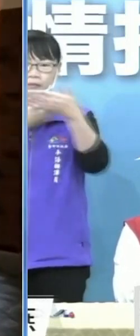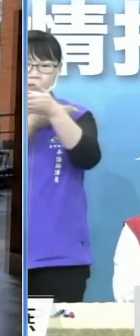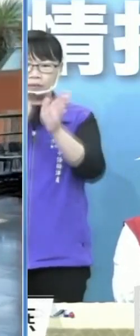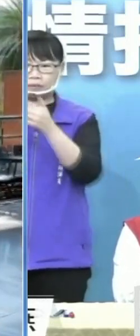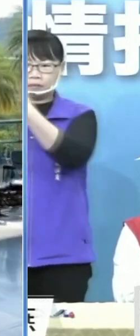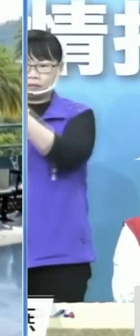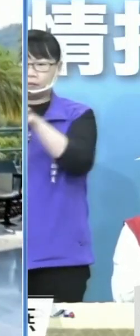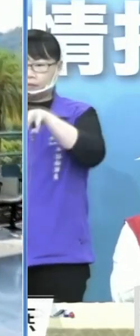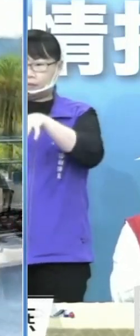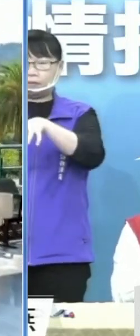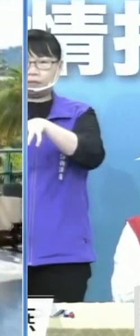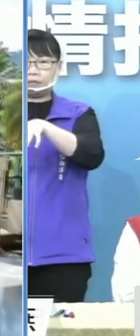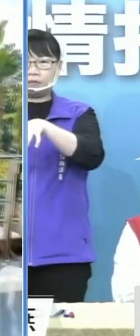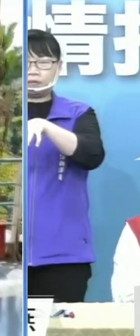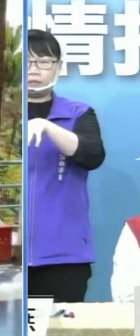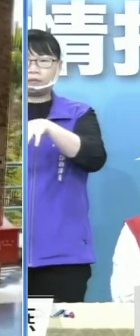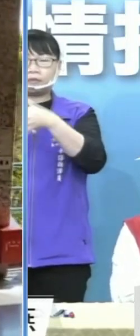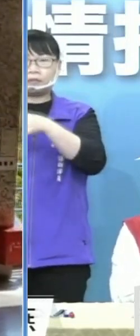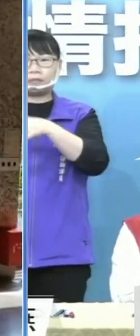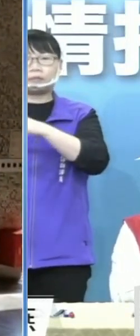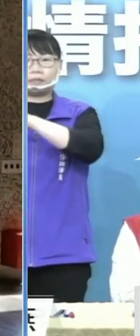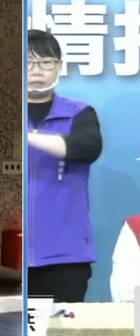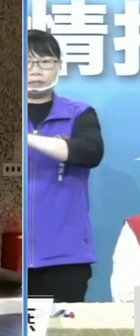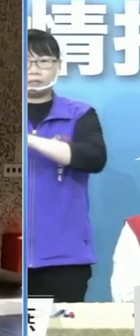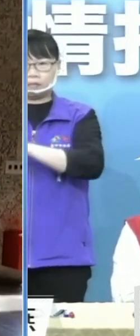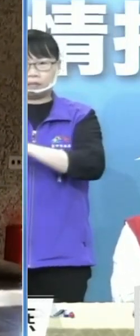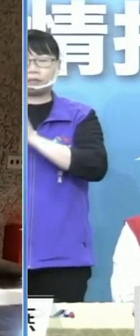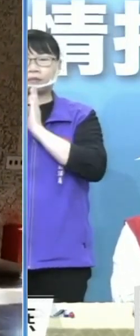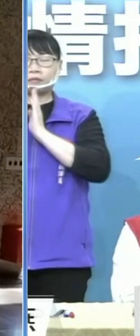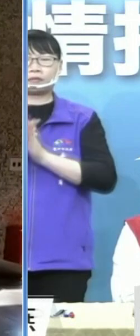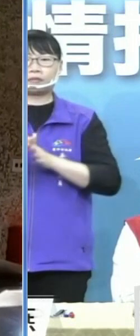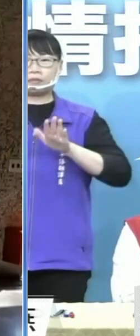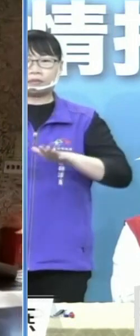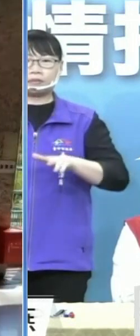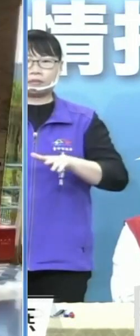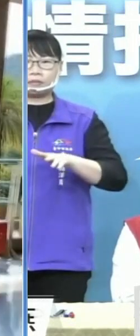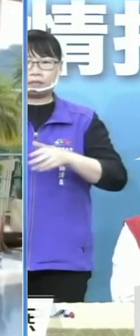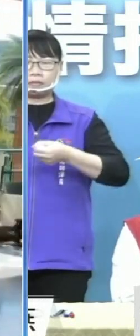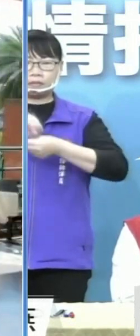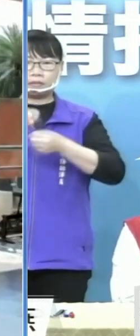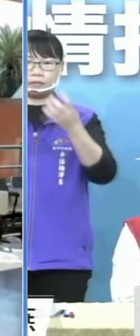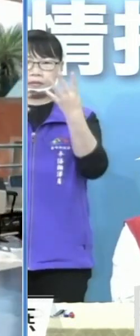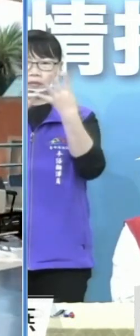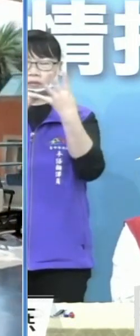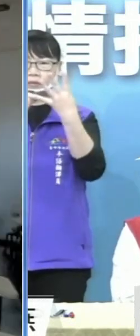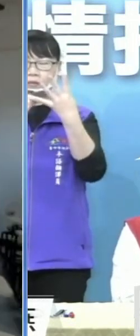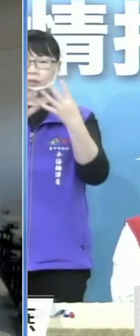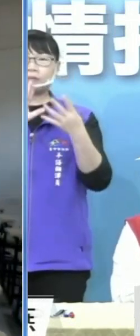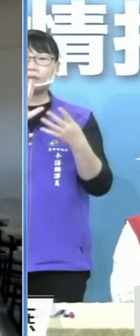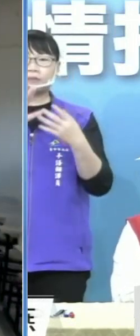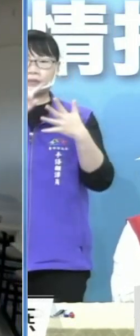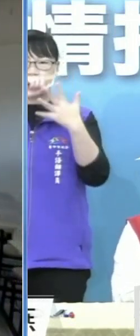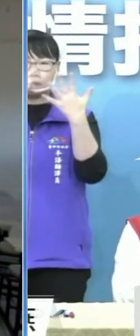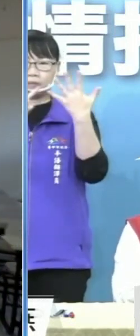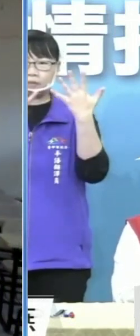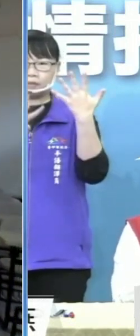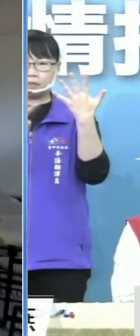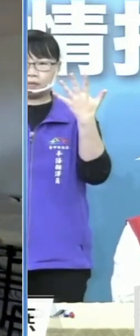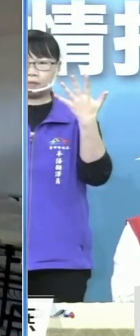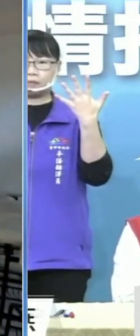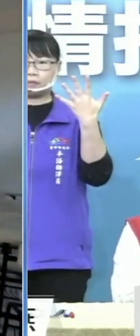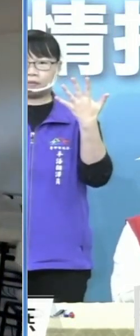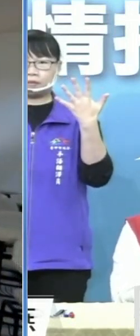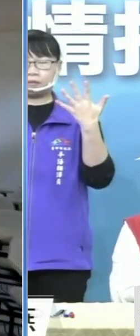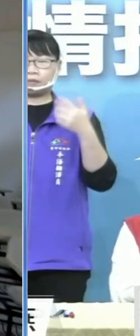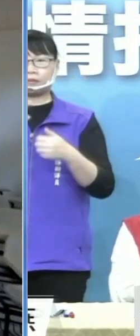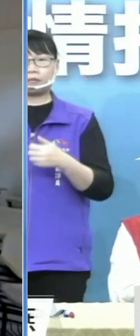是在隔壁房，那所以也确诊。另外今天的第四例是3035，这3035